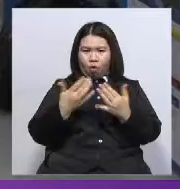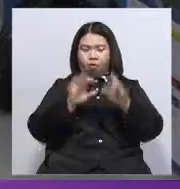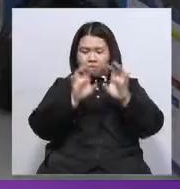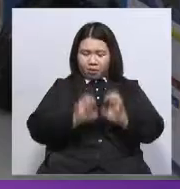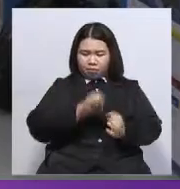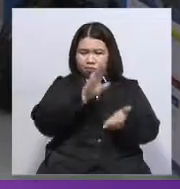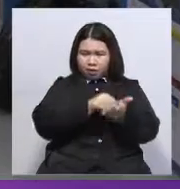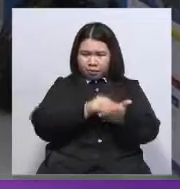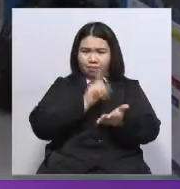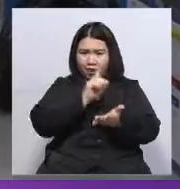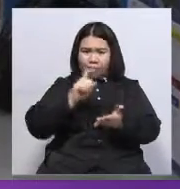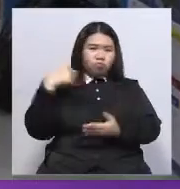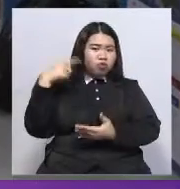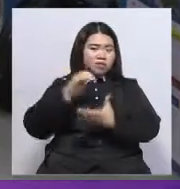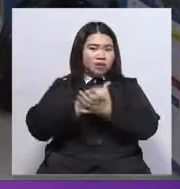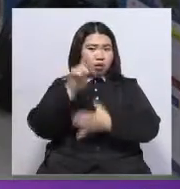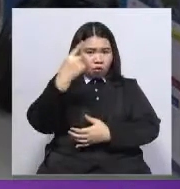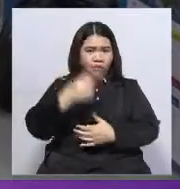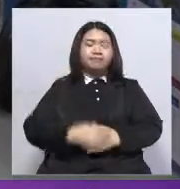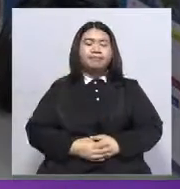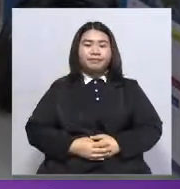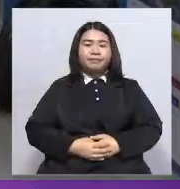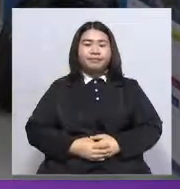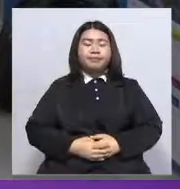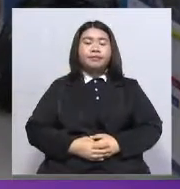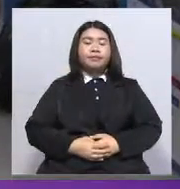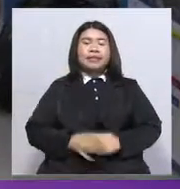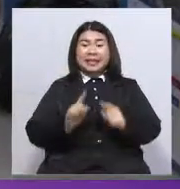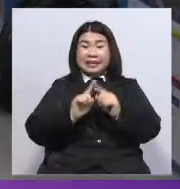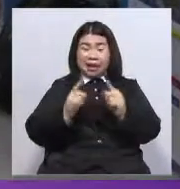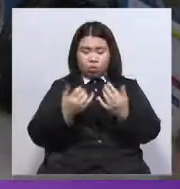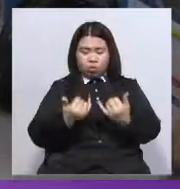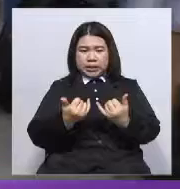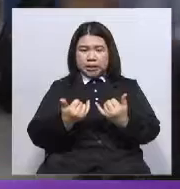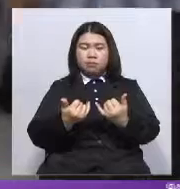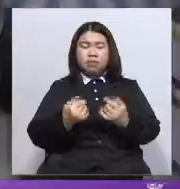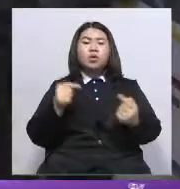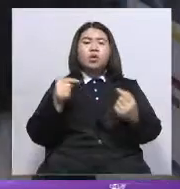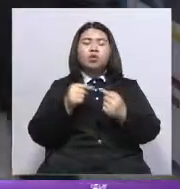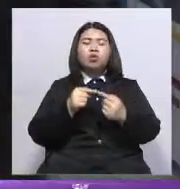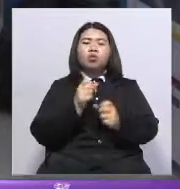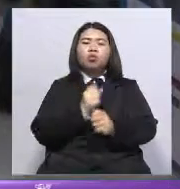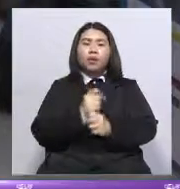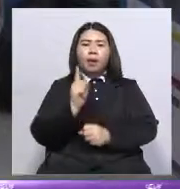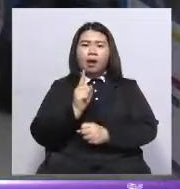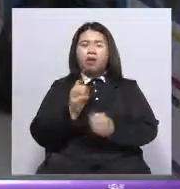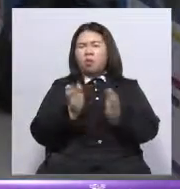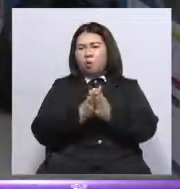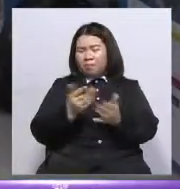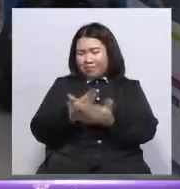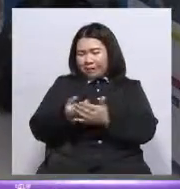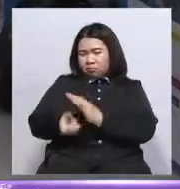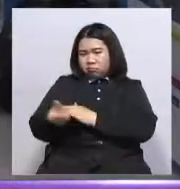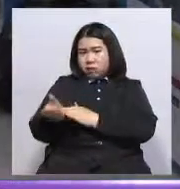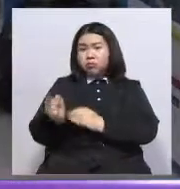นในการสอบปากคำภรรยาของนายเปรมชัยด้วยค่ะส่วนสำนวนส่วนข้อหาในวันนี้นะคะในเรื่องของการร่วมกันติดสินบนเจ้า